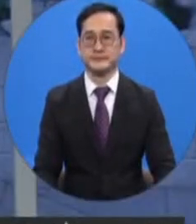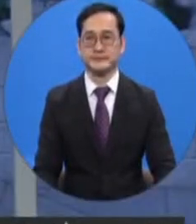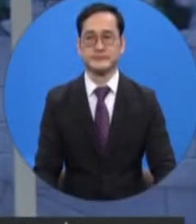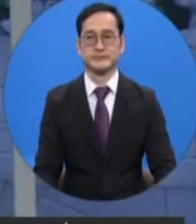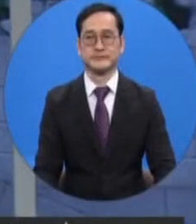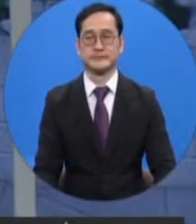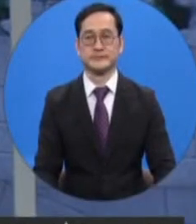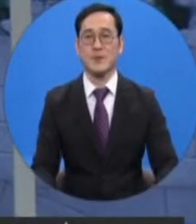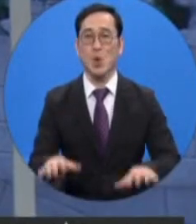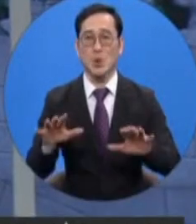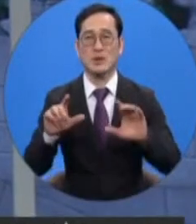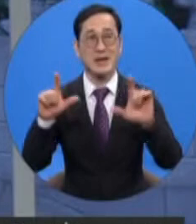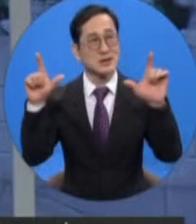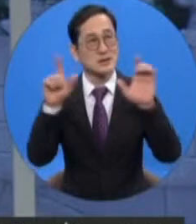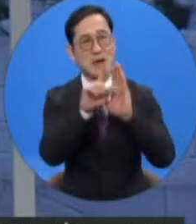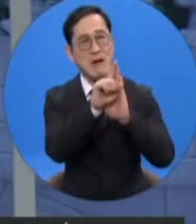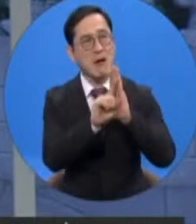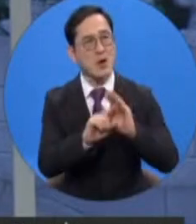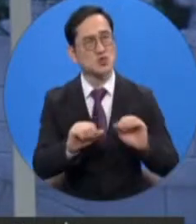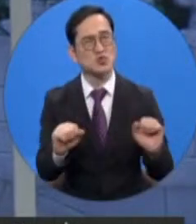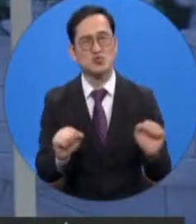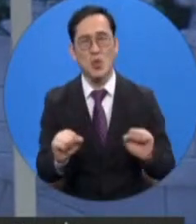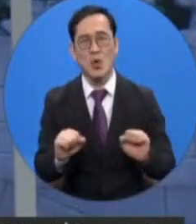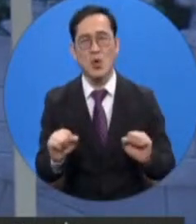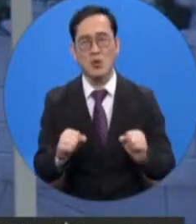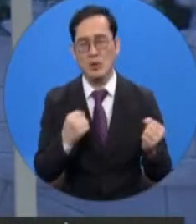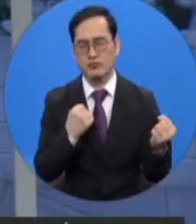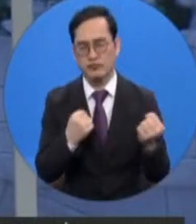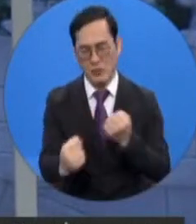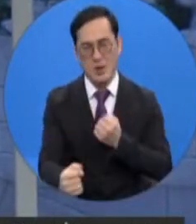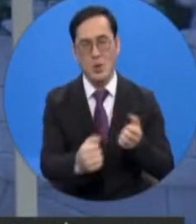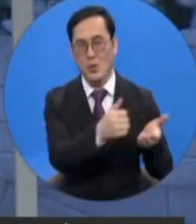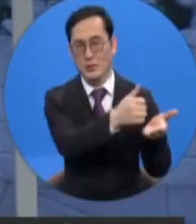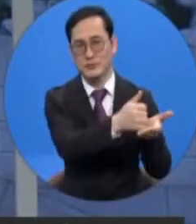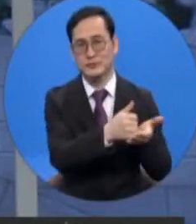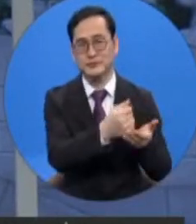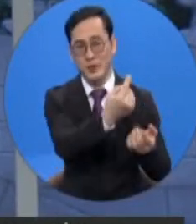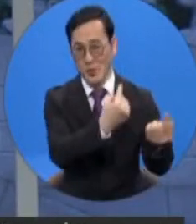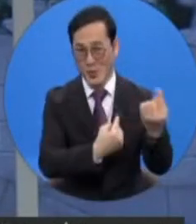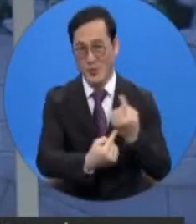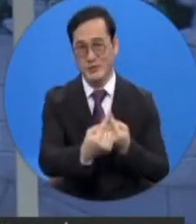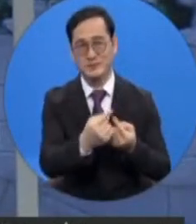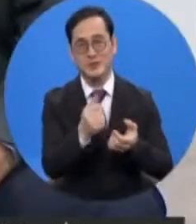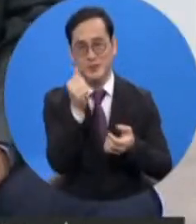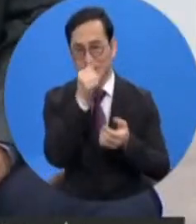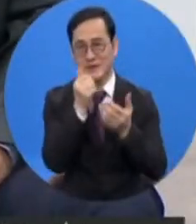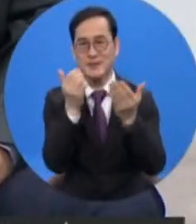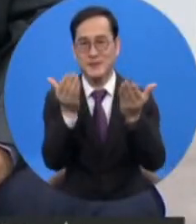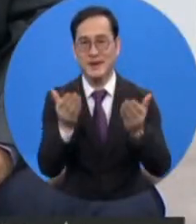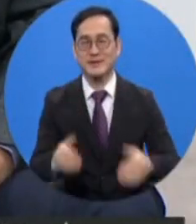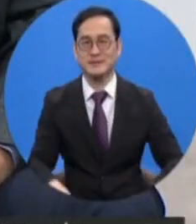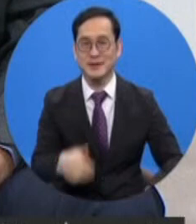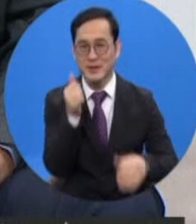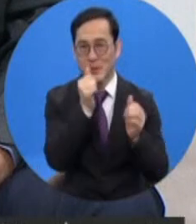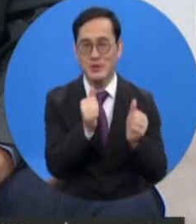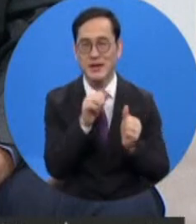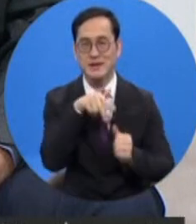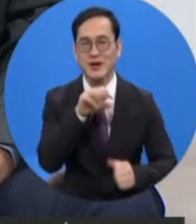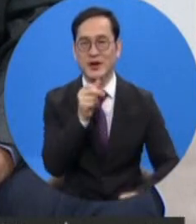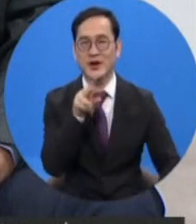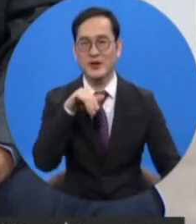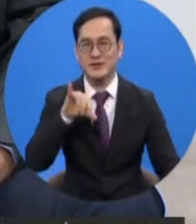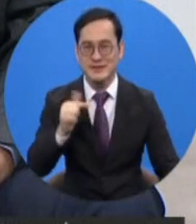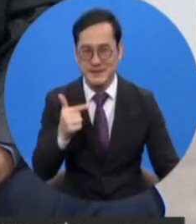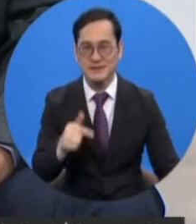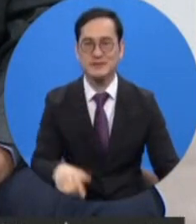영하로 뚝 떨어진 금요일 아침입니다. 강추위를 뚫고 오픈 스튜디오에 찾아주신 손님들 소개해드리겠습니다. 법정 들고 나오신 정혁신 대표 변호사,